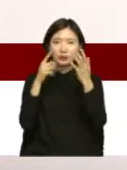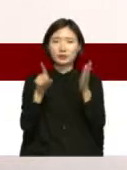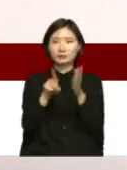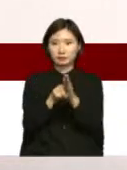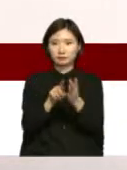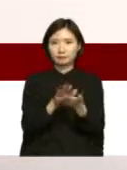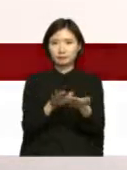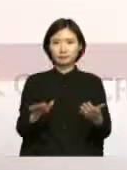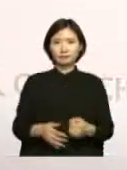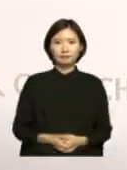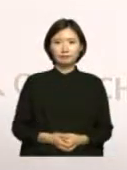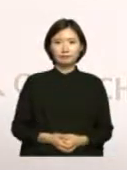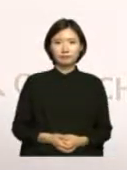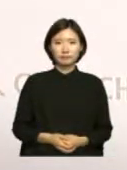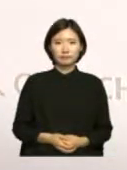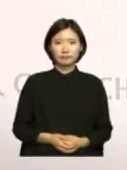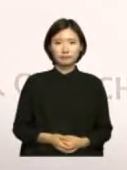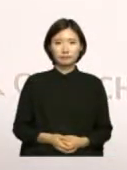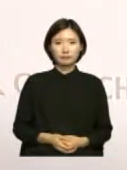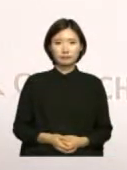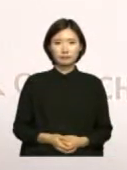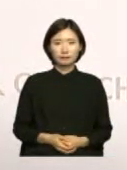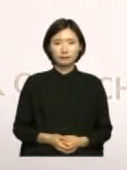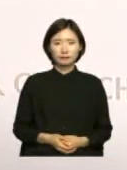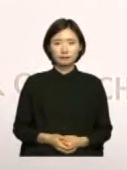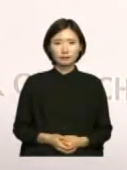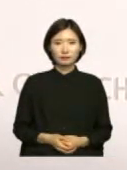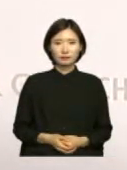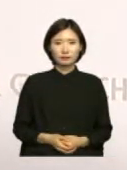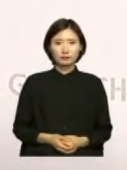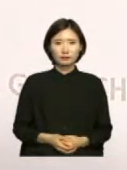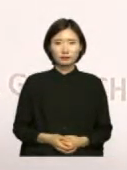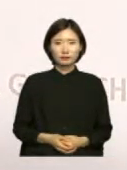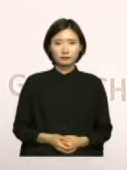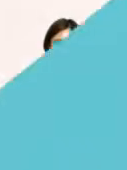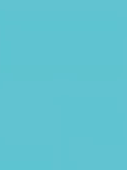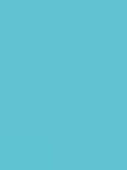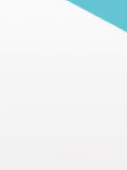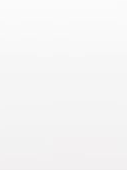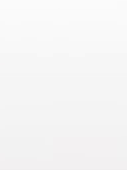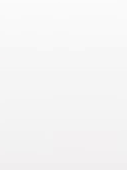확신하고 있습니다. 딜라이브 서울경기 케이블TV 엄종규입니다.